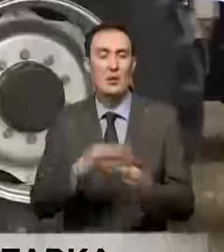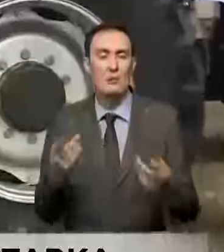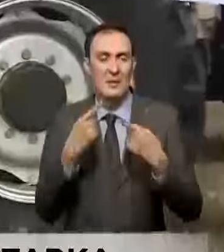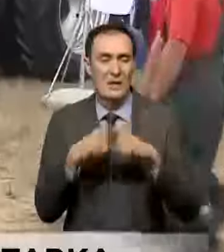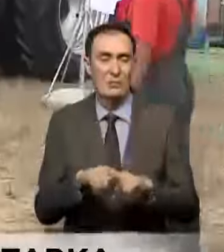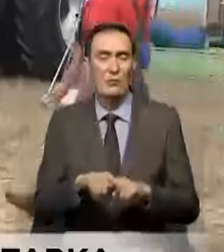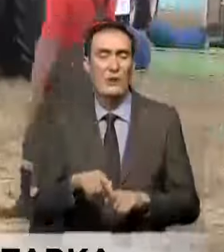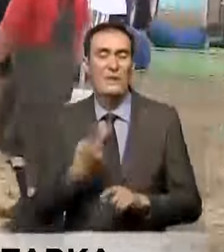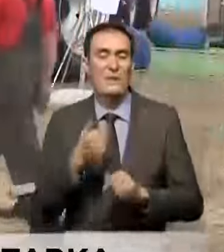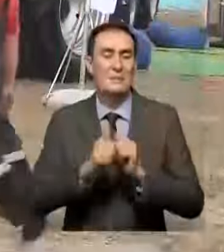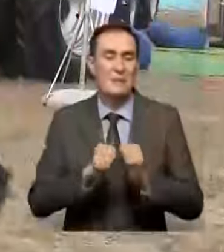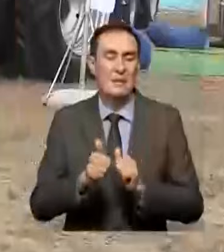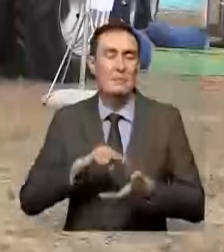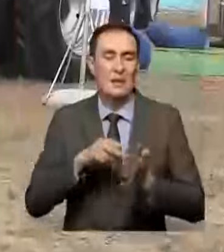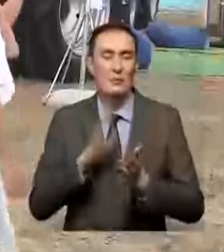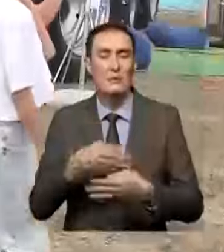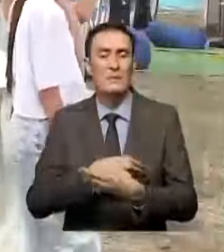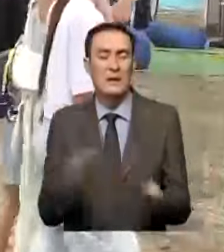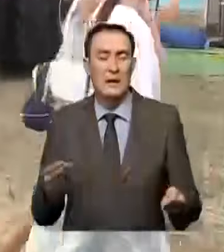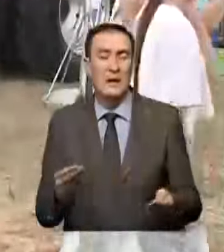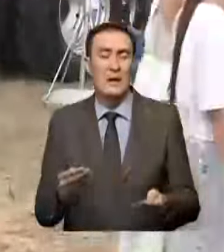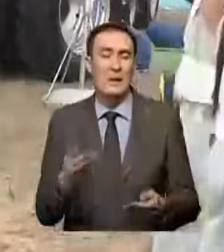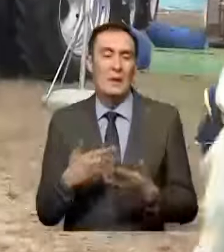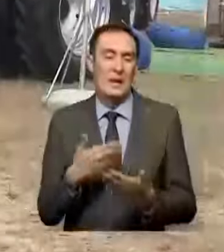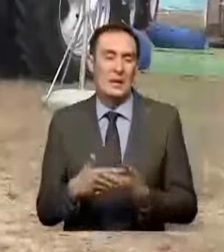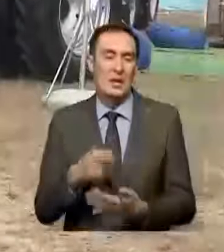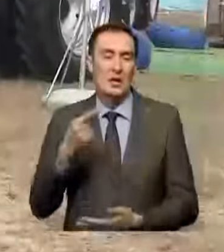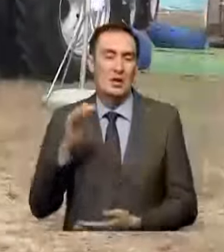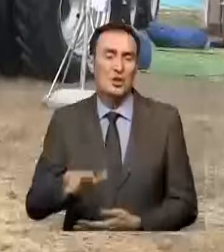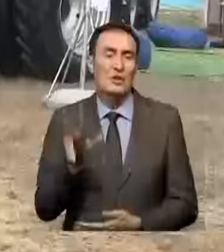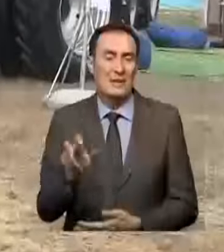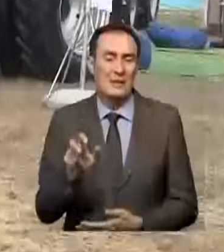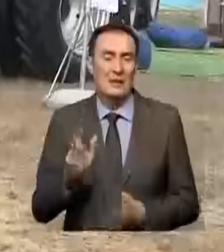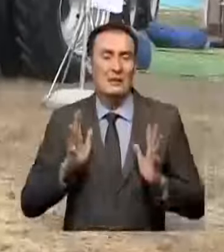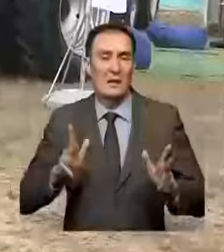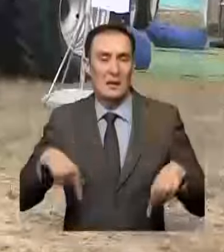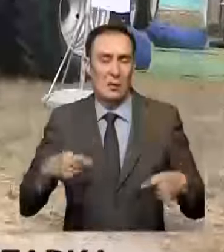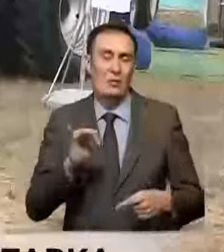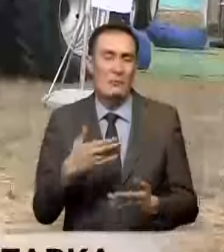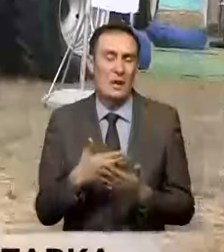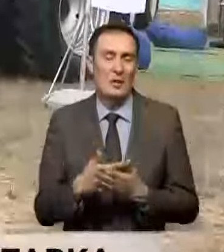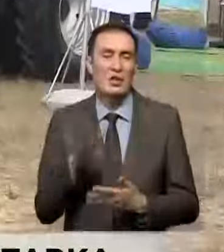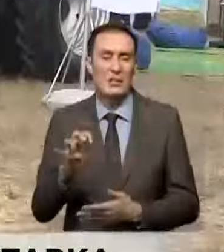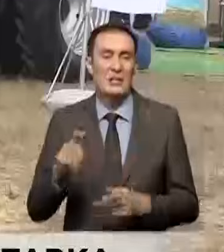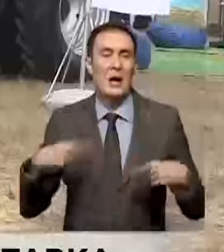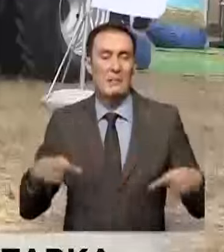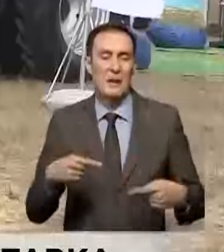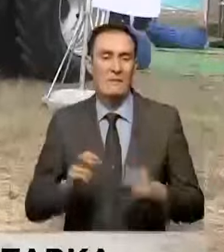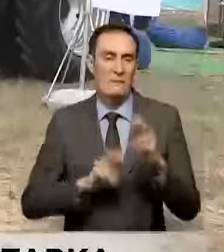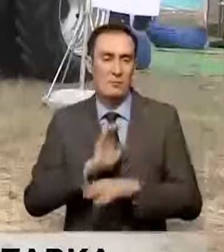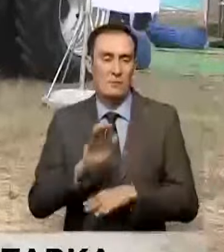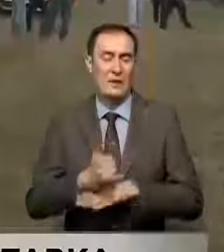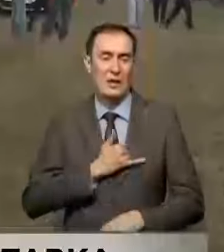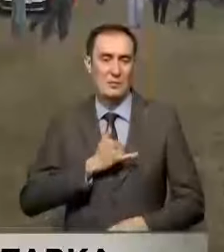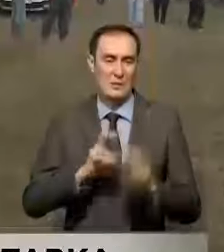технику в две смены. Планируем передать в этом году клиентам порядка 1300 тракторов и порядка 400 комбайнов, произведенных на